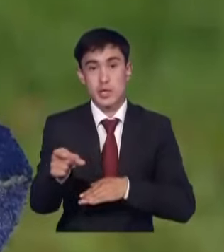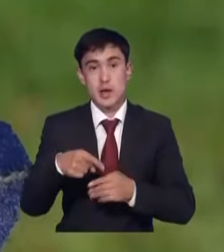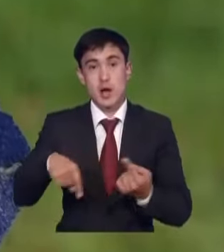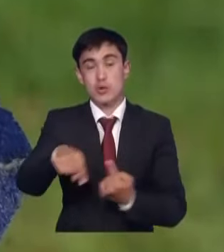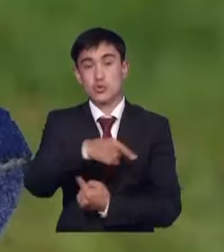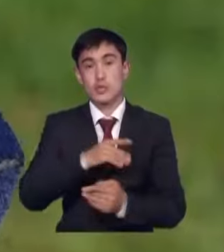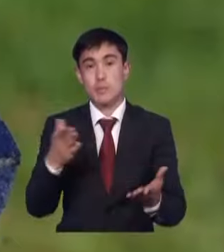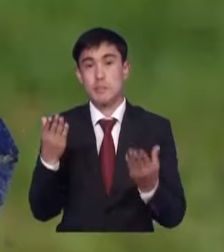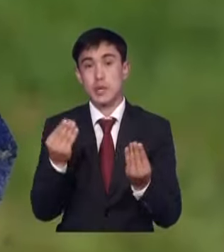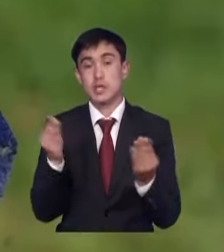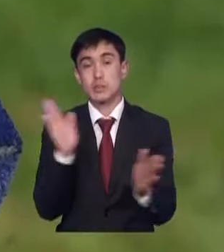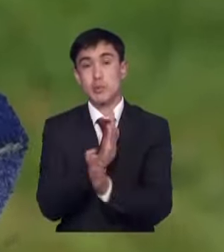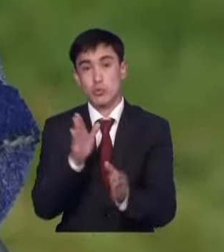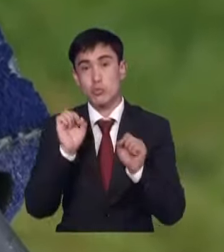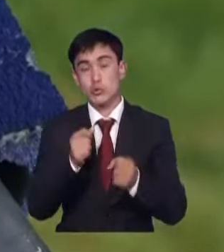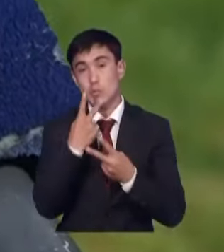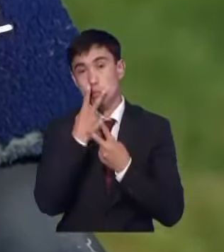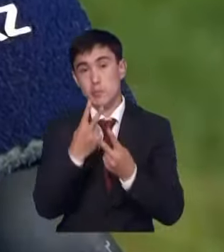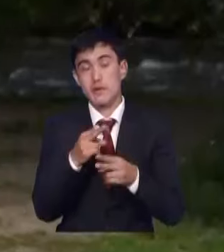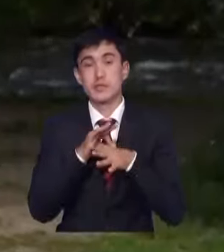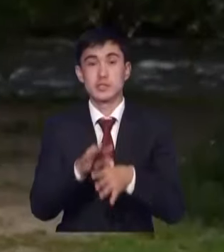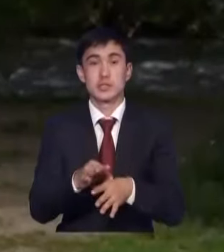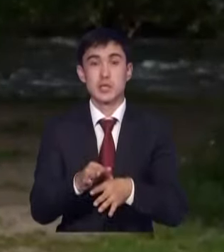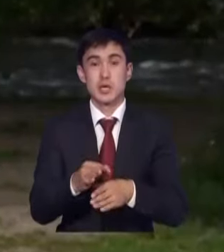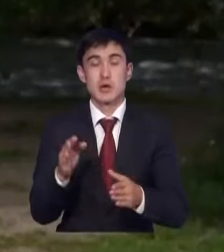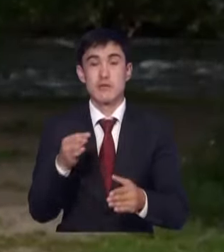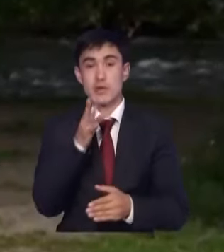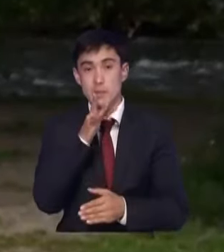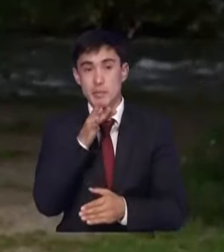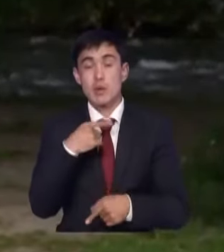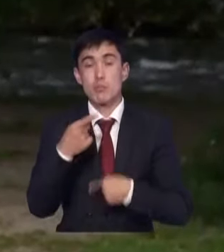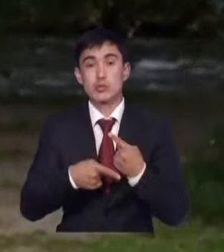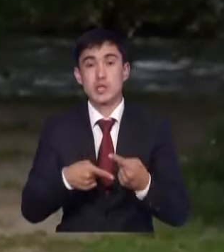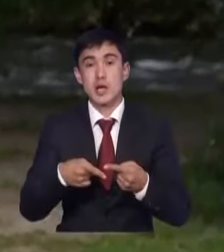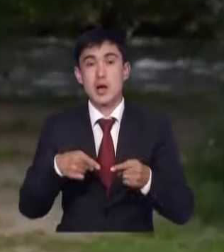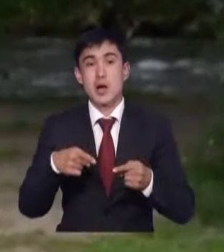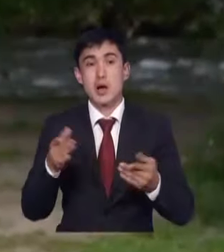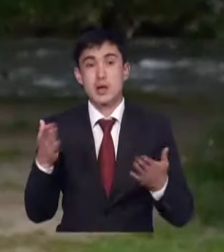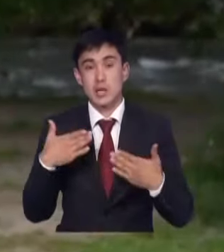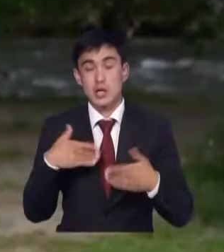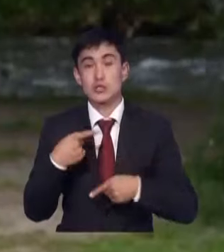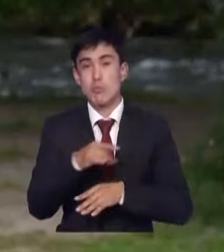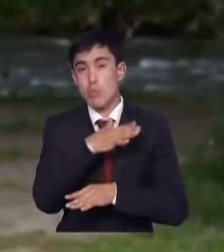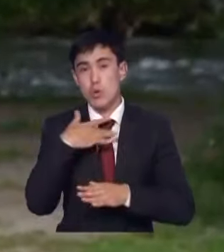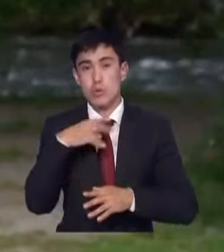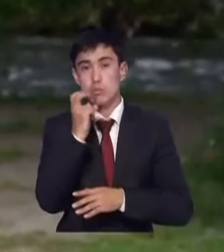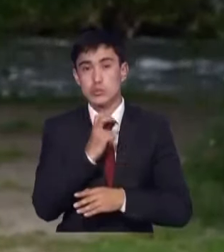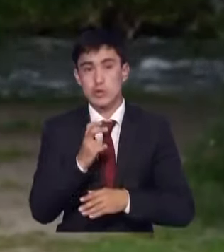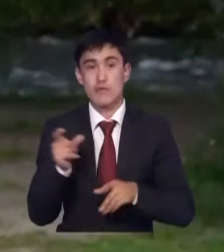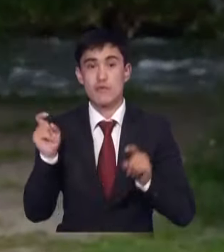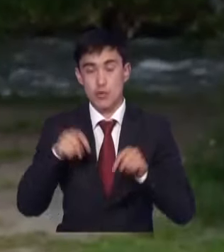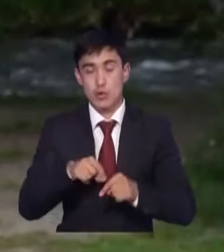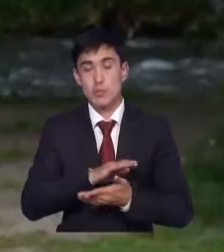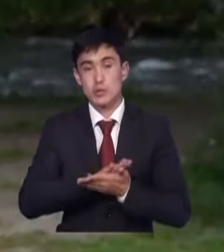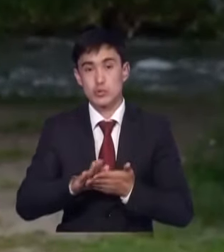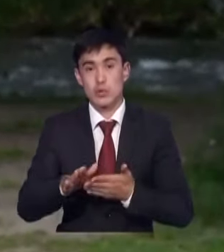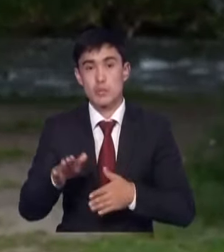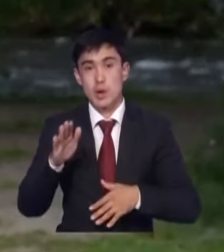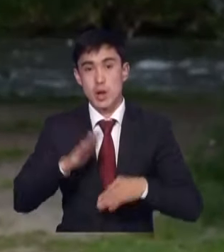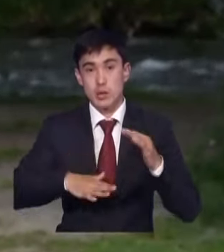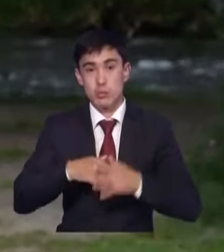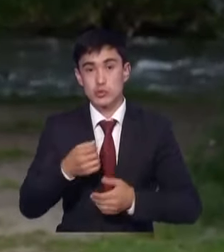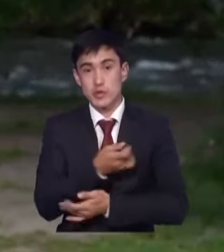прекрасной природы можно прекрасно провести время. Но часто после отдыхающих остаются горы мусора. Вот мы и выходим на субботники. Берем в руки